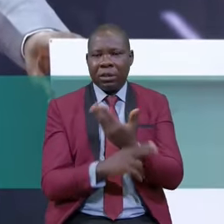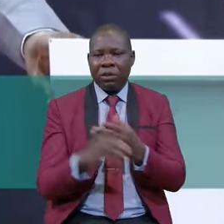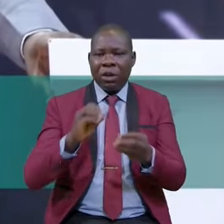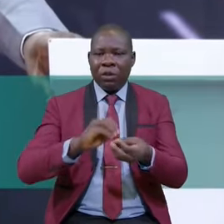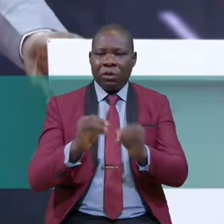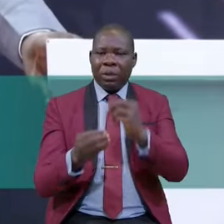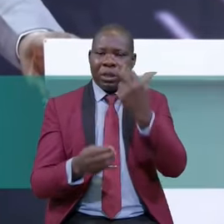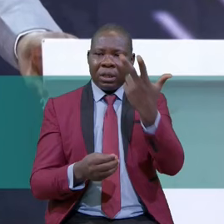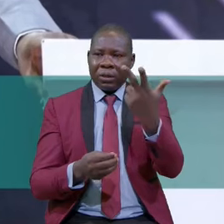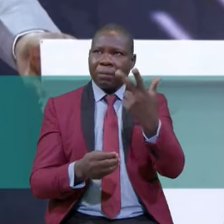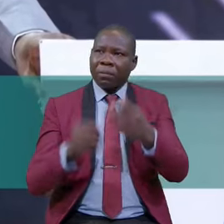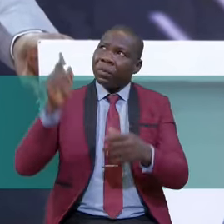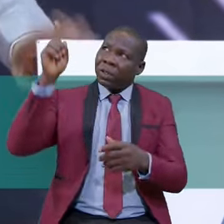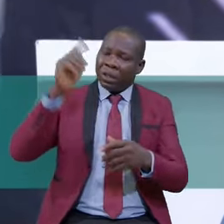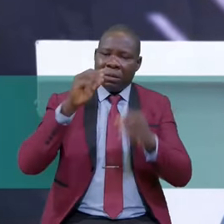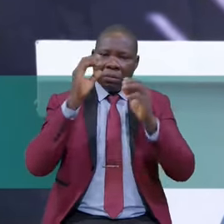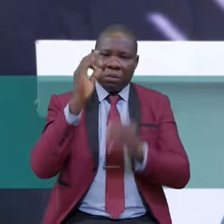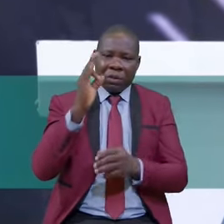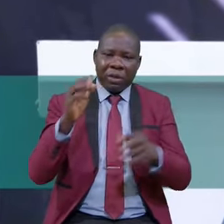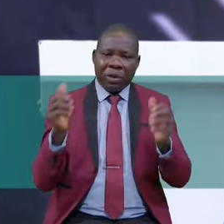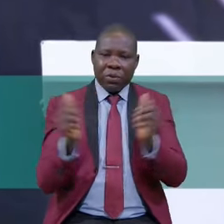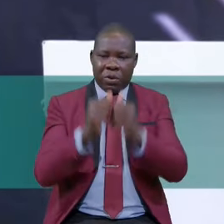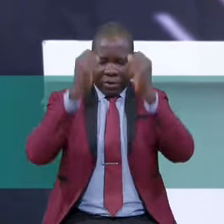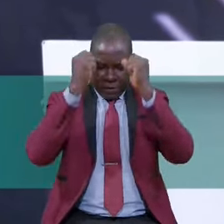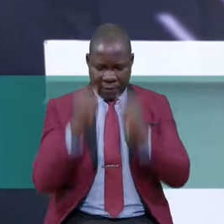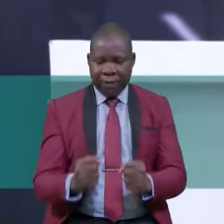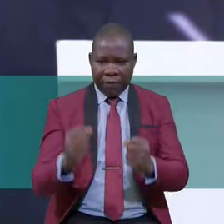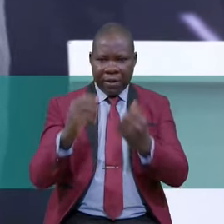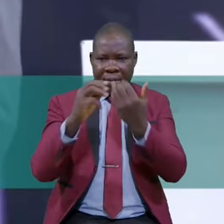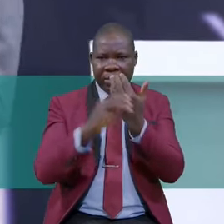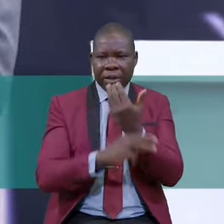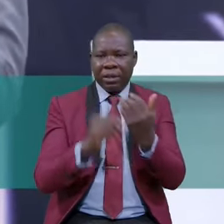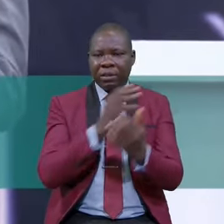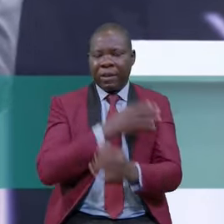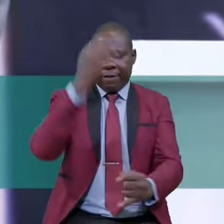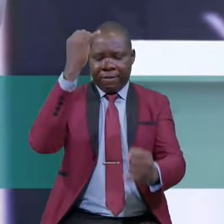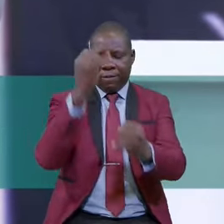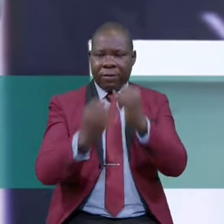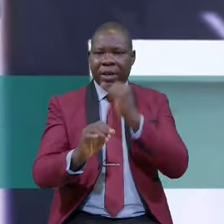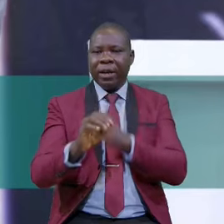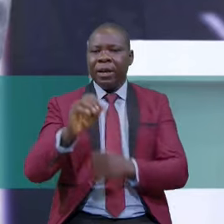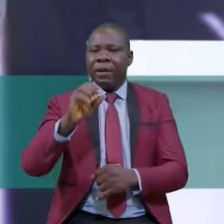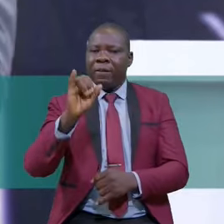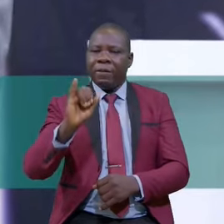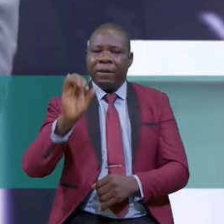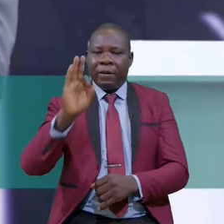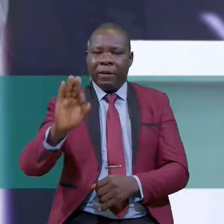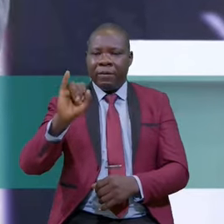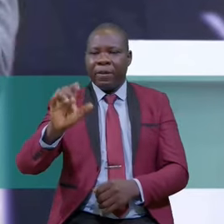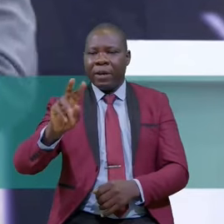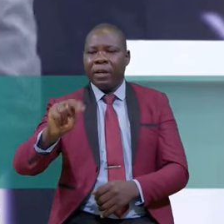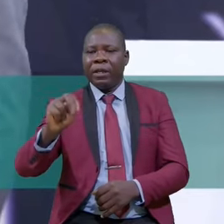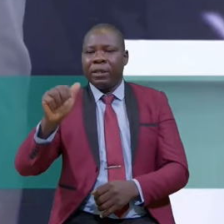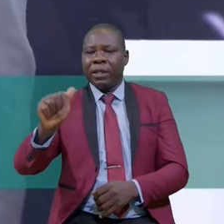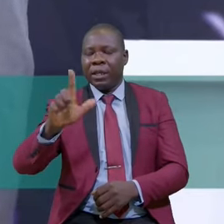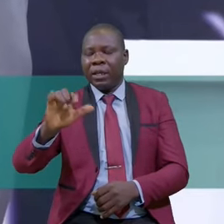our minister, c'est comme ça nous prêchons and finality, avec fermeté et finalité. Never hears any other person